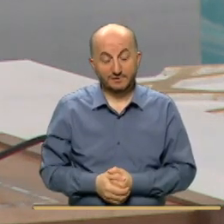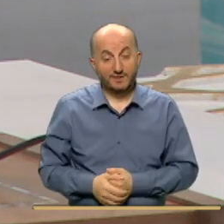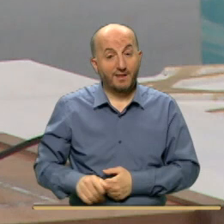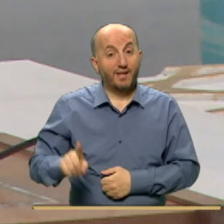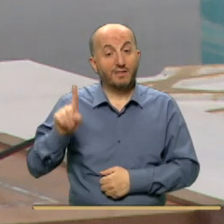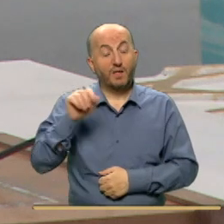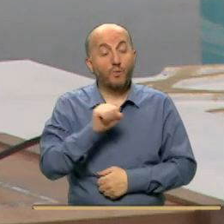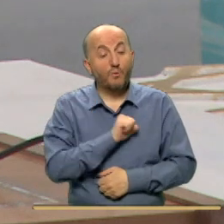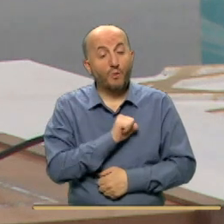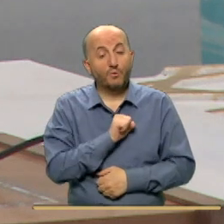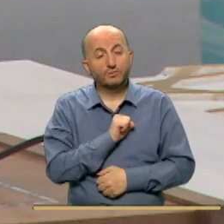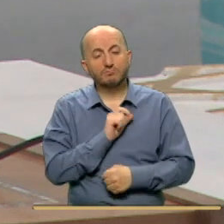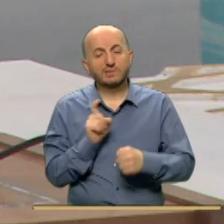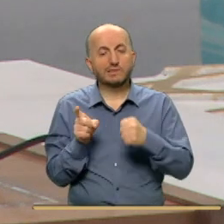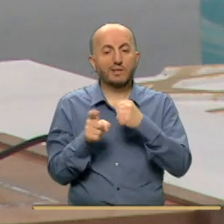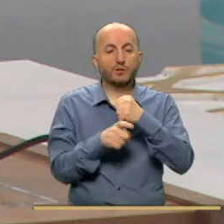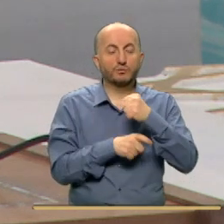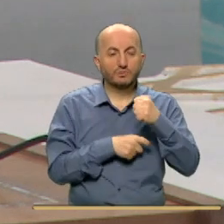Allah korkusu bir teröristten,